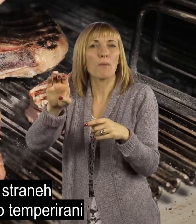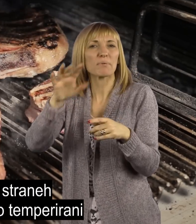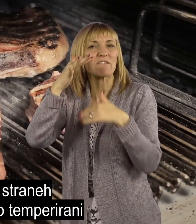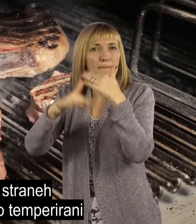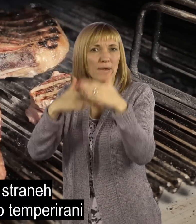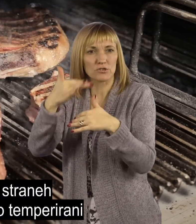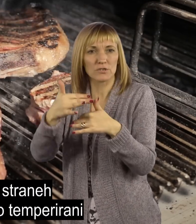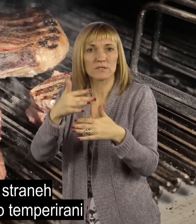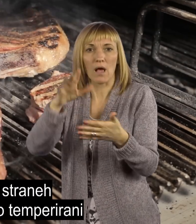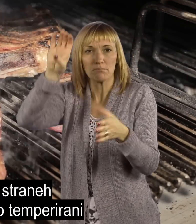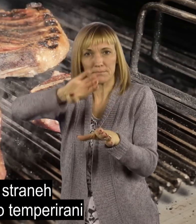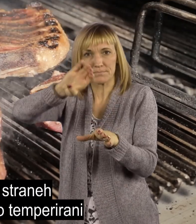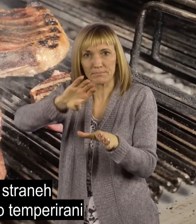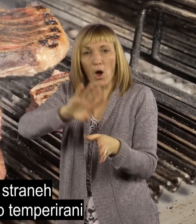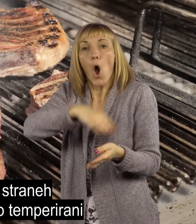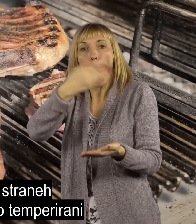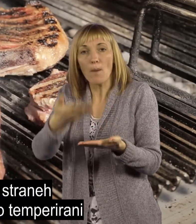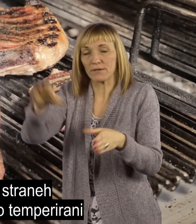mešanico na obeh straneh